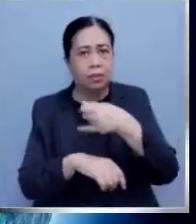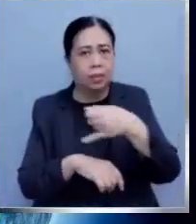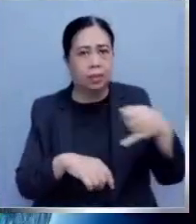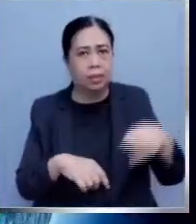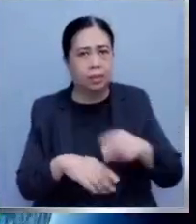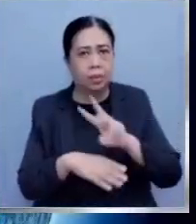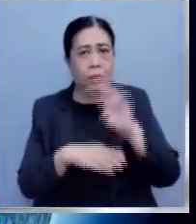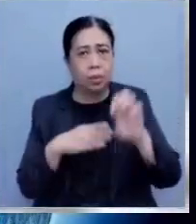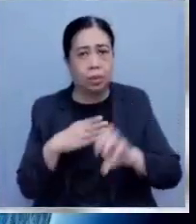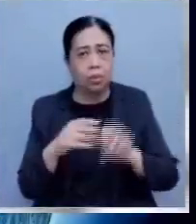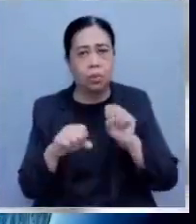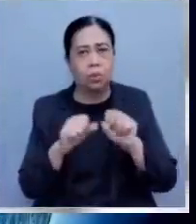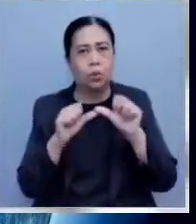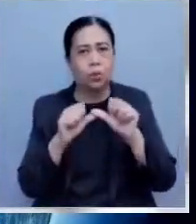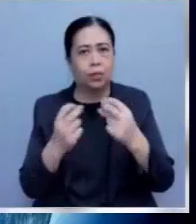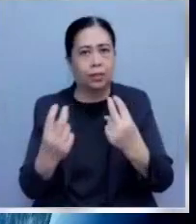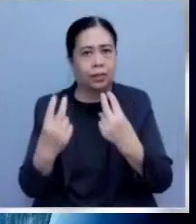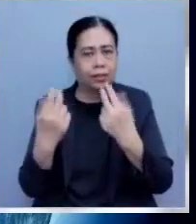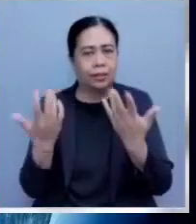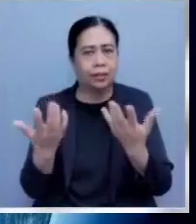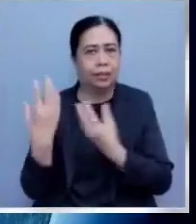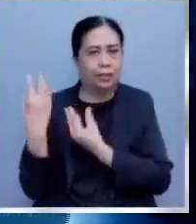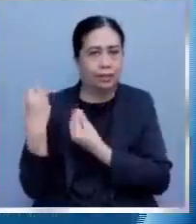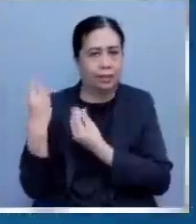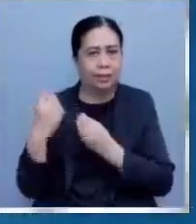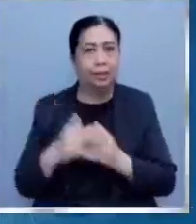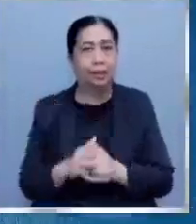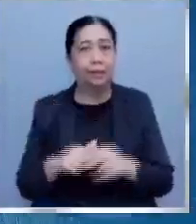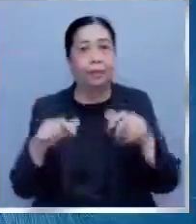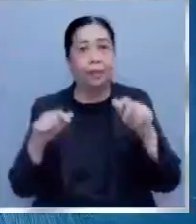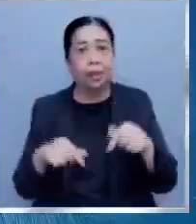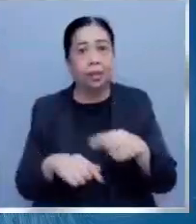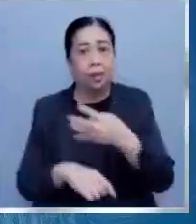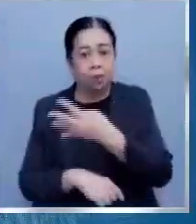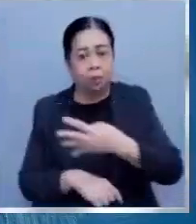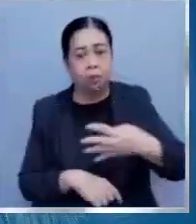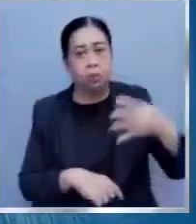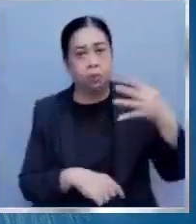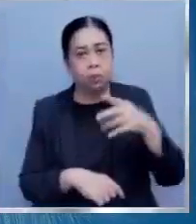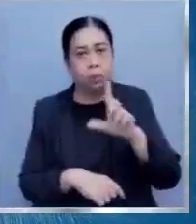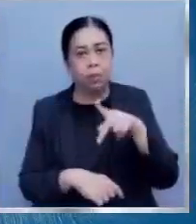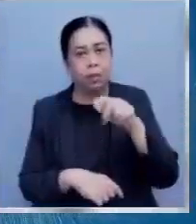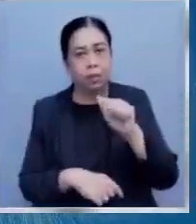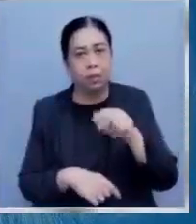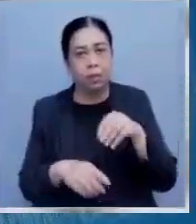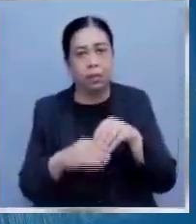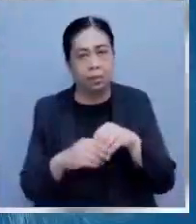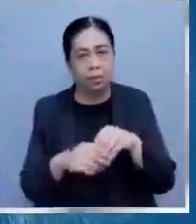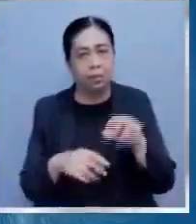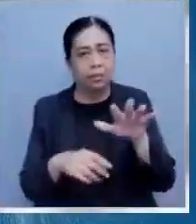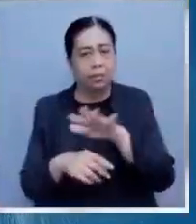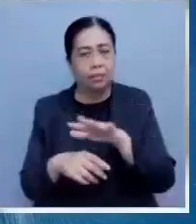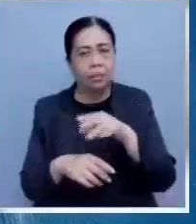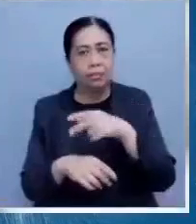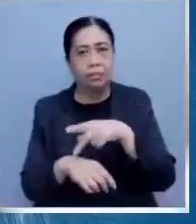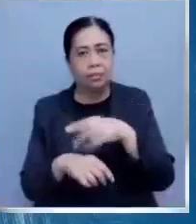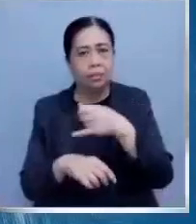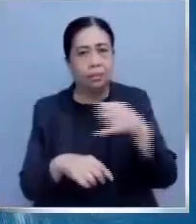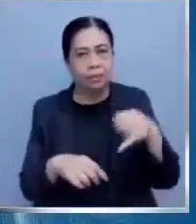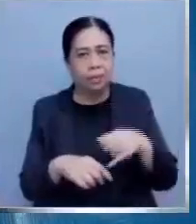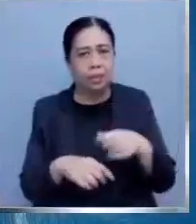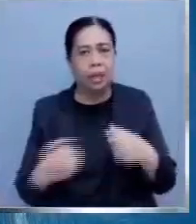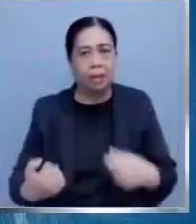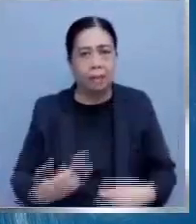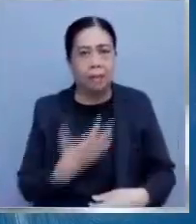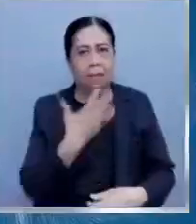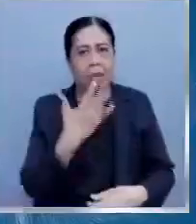ho na tumutok sa updates. Sa ngayon, ang trough ng low pressure area sa loob ng Philippine Area of Responsibility, habagat at